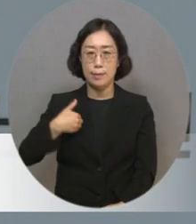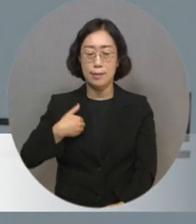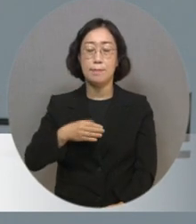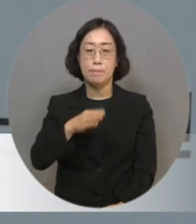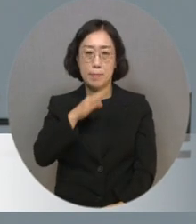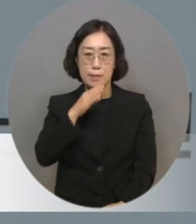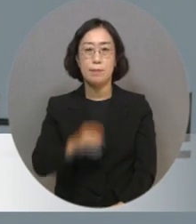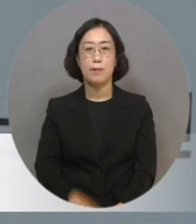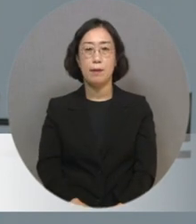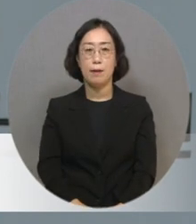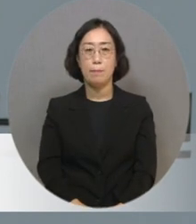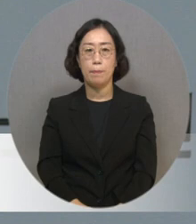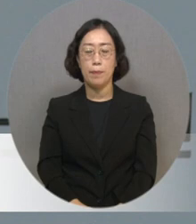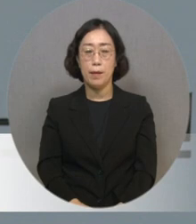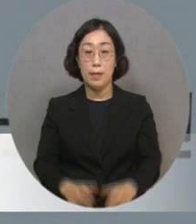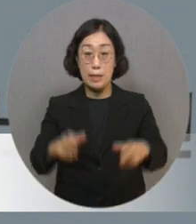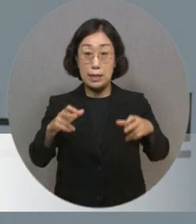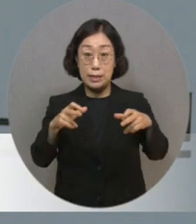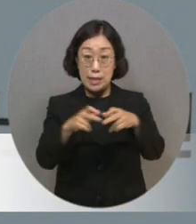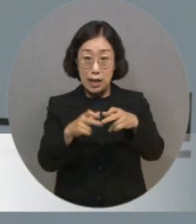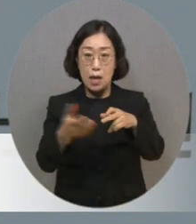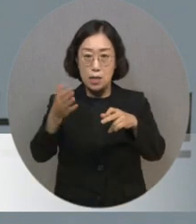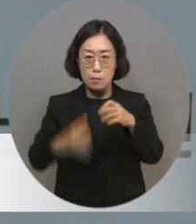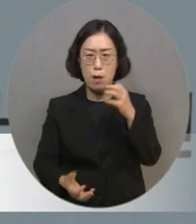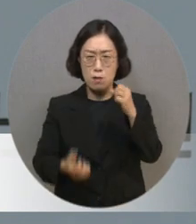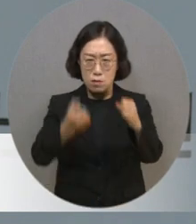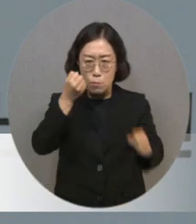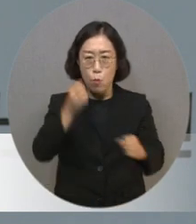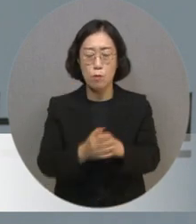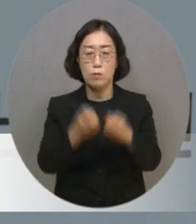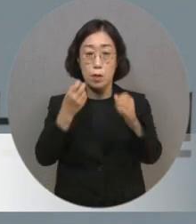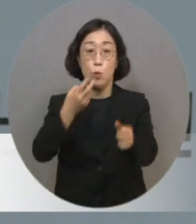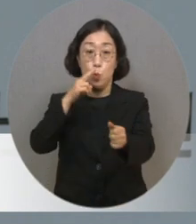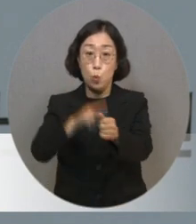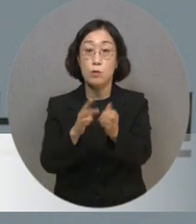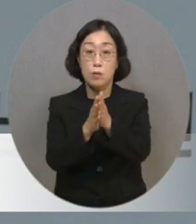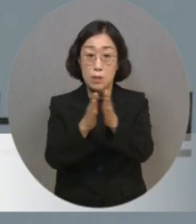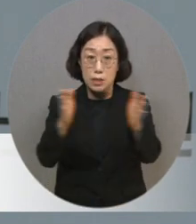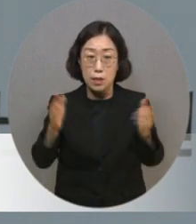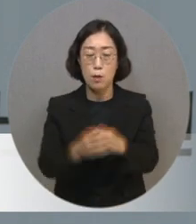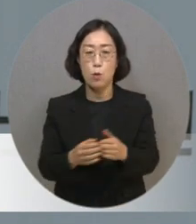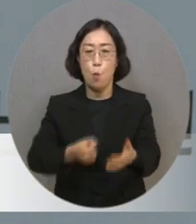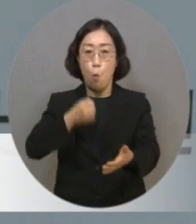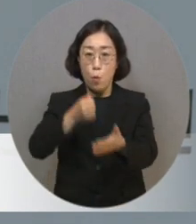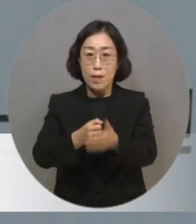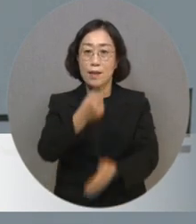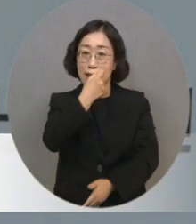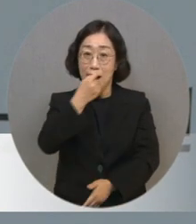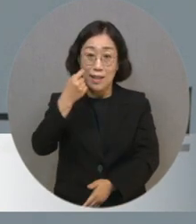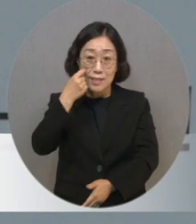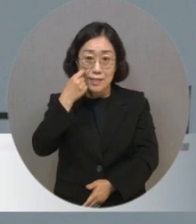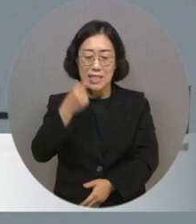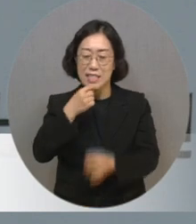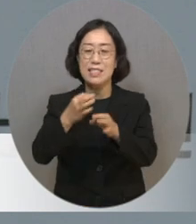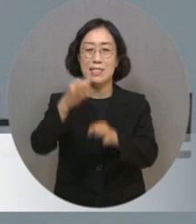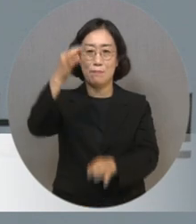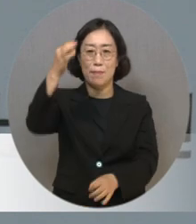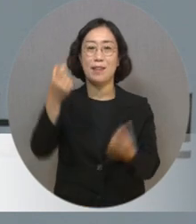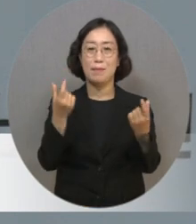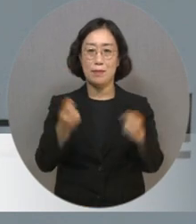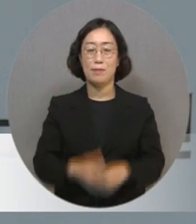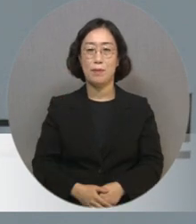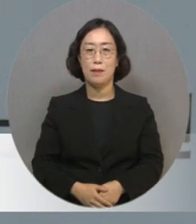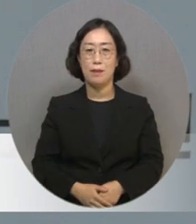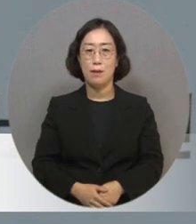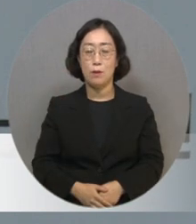자체입니다. 장애를 극복하고 새로운 도전을 시작한다는 용기의 상징입니다.